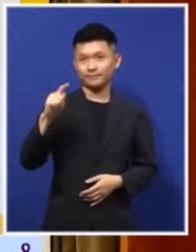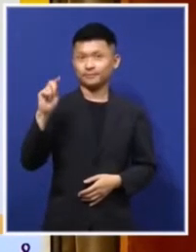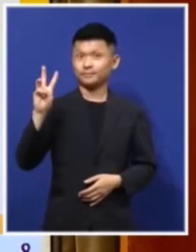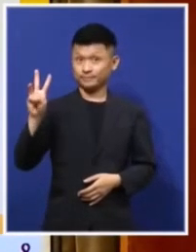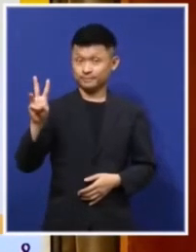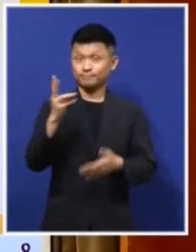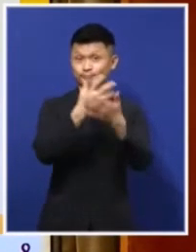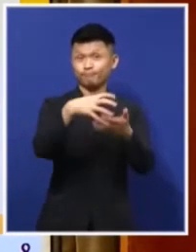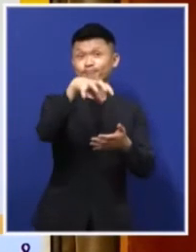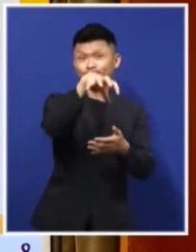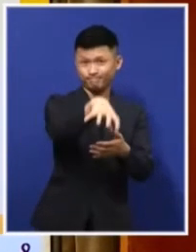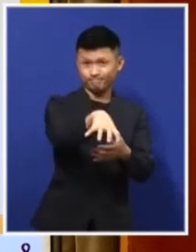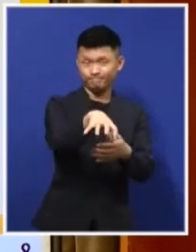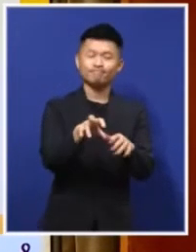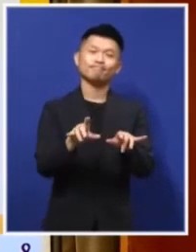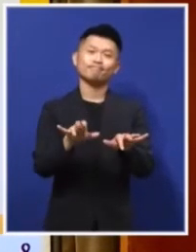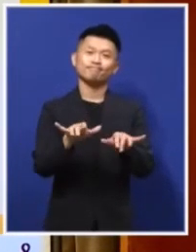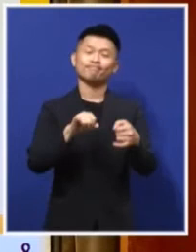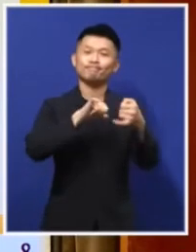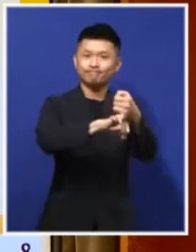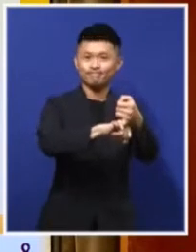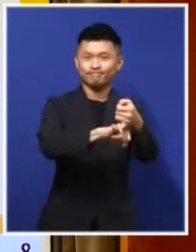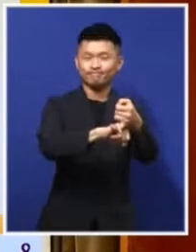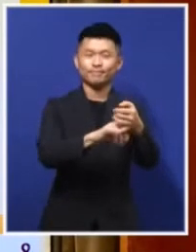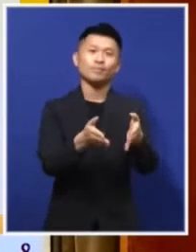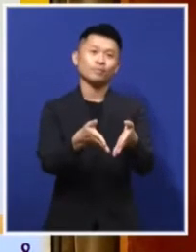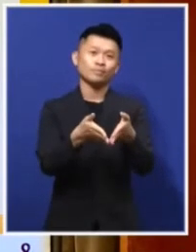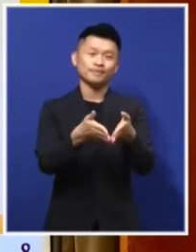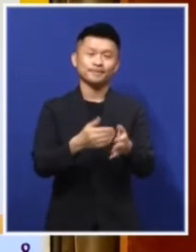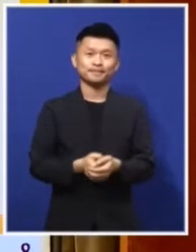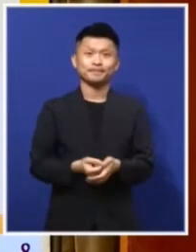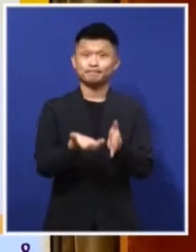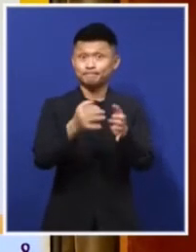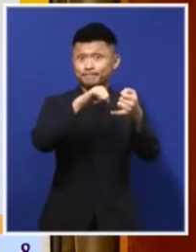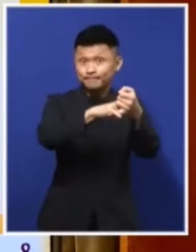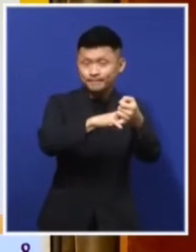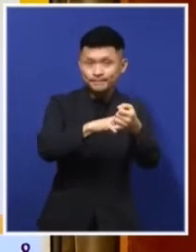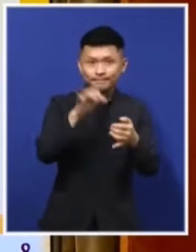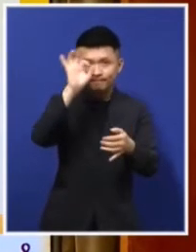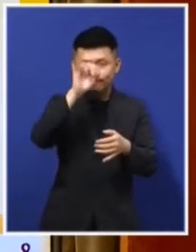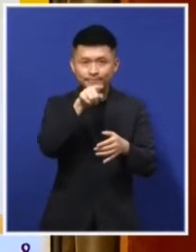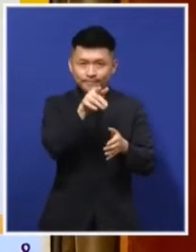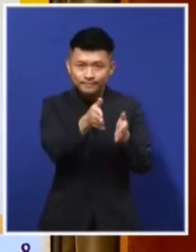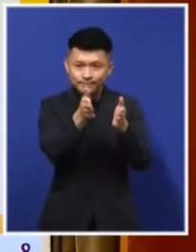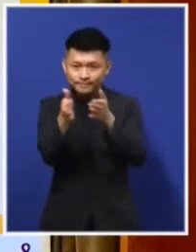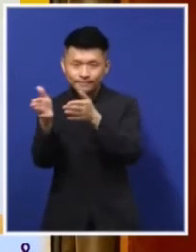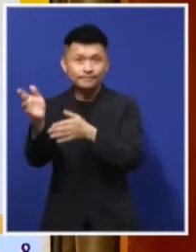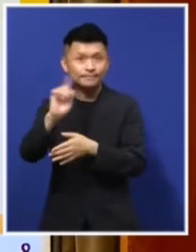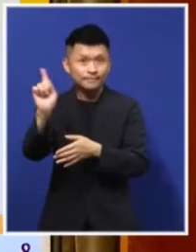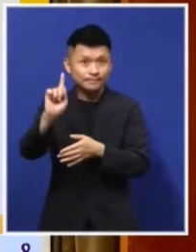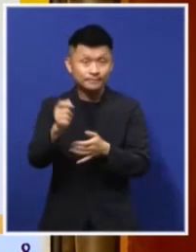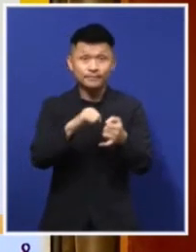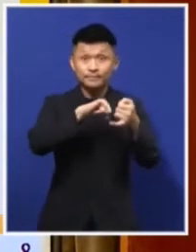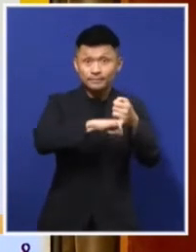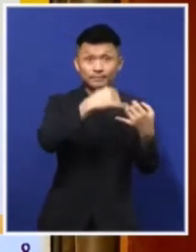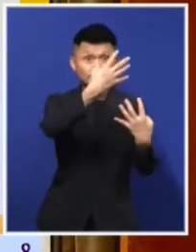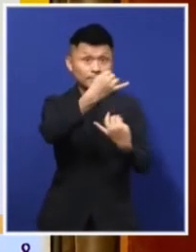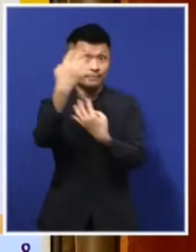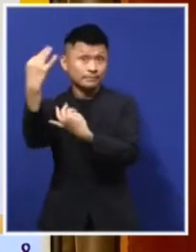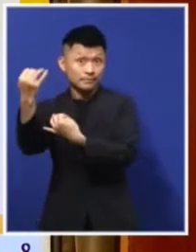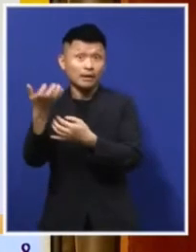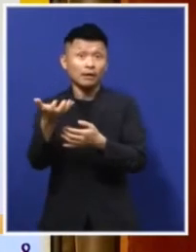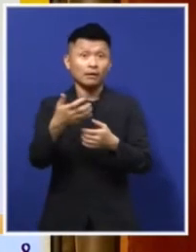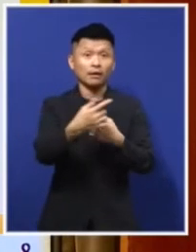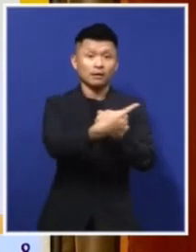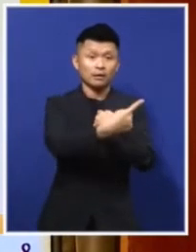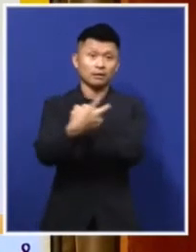的这个官网来进行预定。那预定的时候就可以选择通路，那它预定的时程就跟刚刚那两个梯次